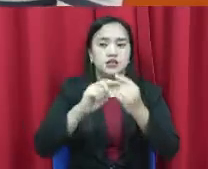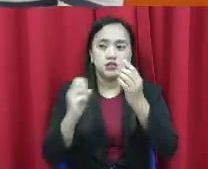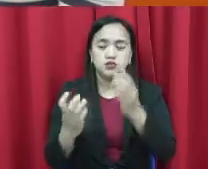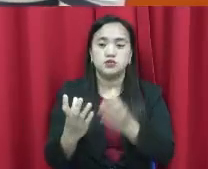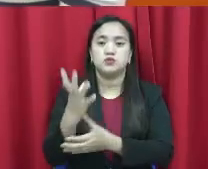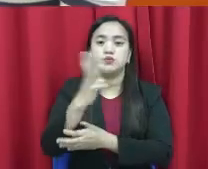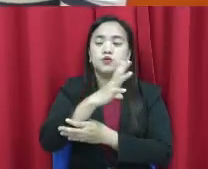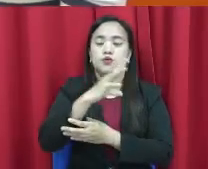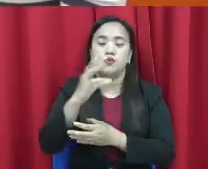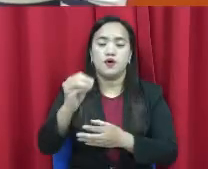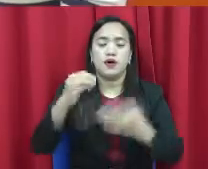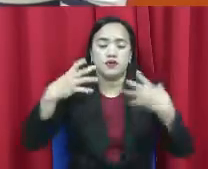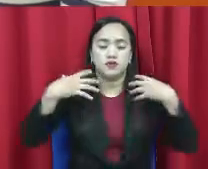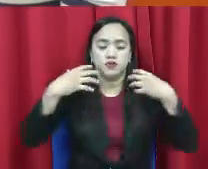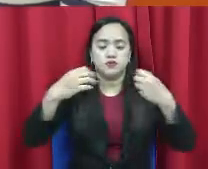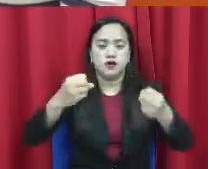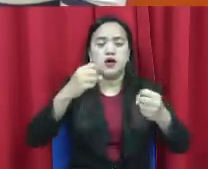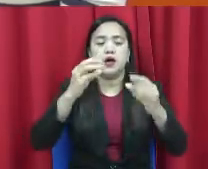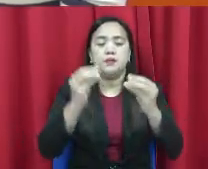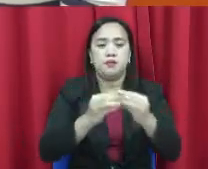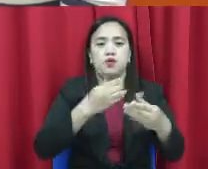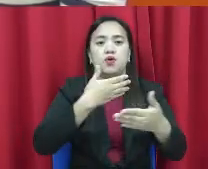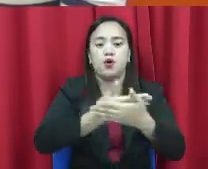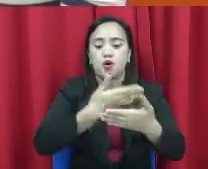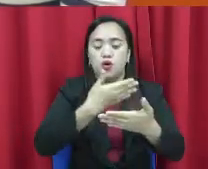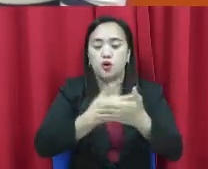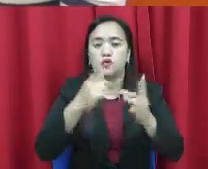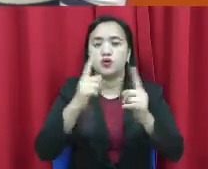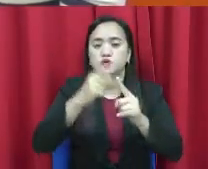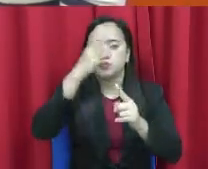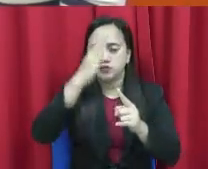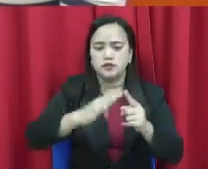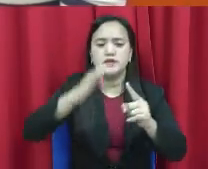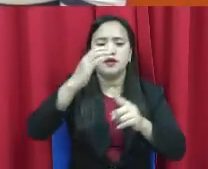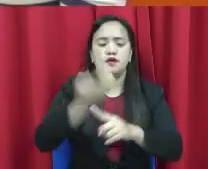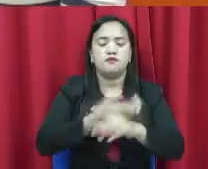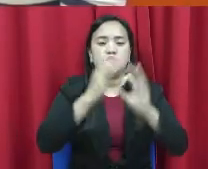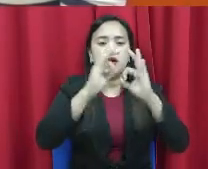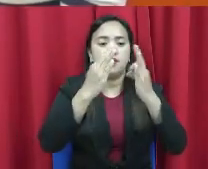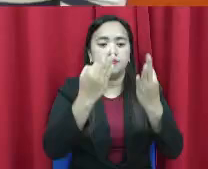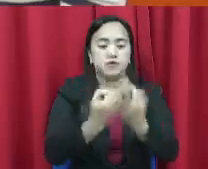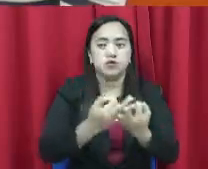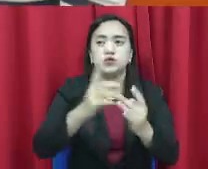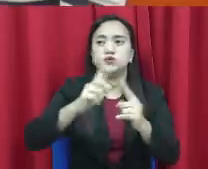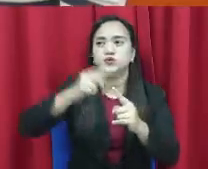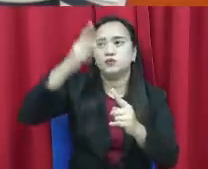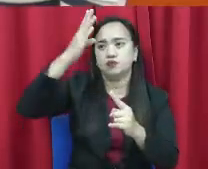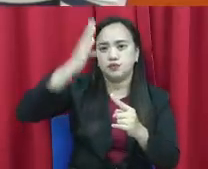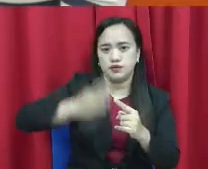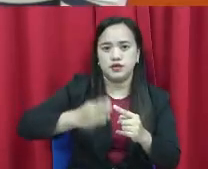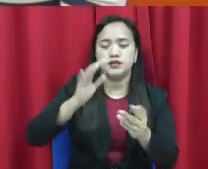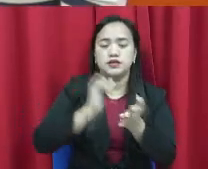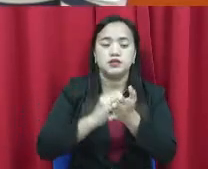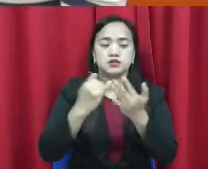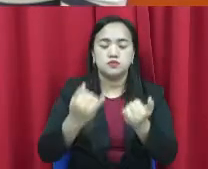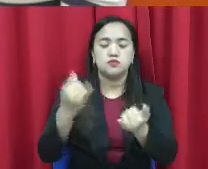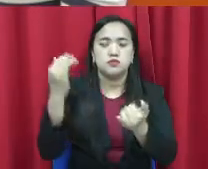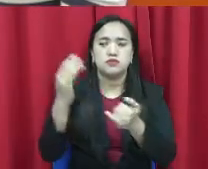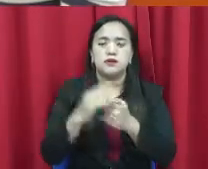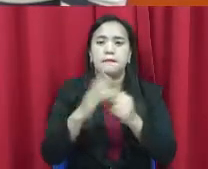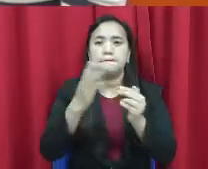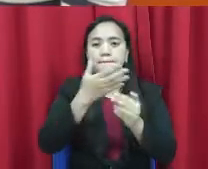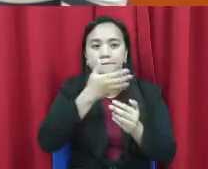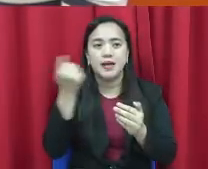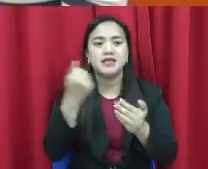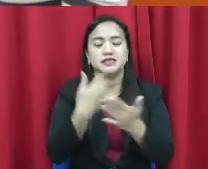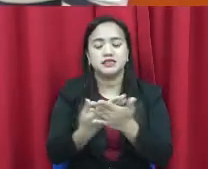at lalong maging closer at closer ang bawat pamilya sa Panginoon because that is the Main thing tanda po natin